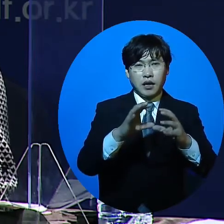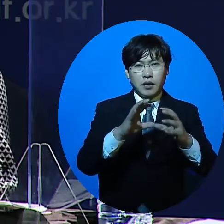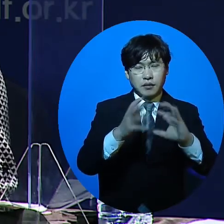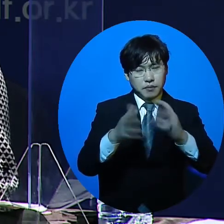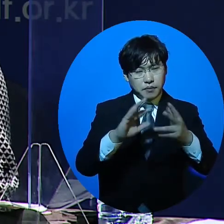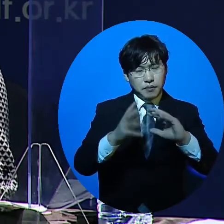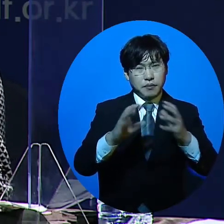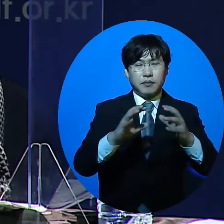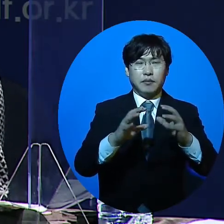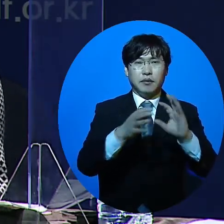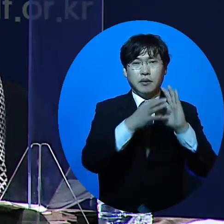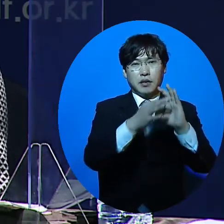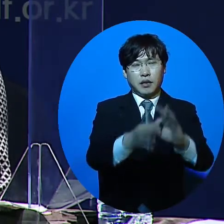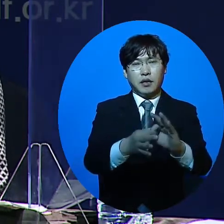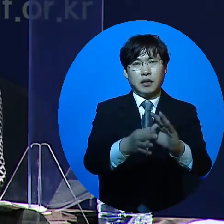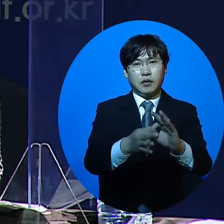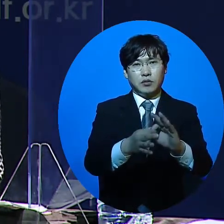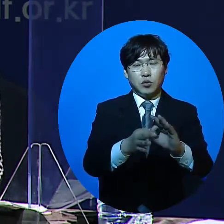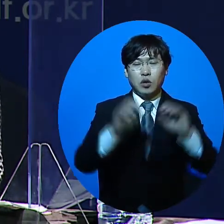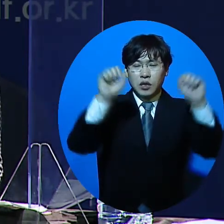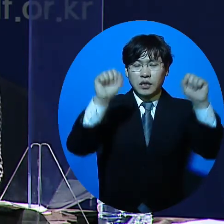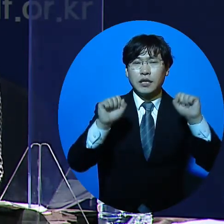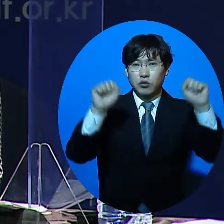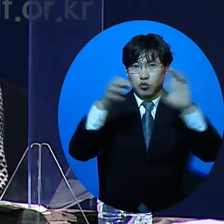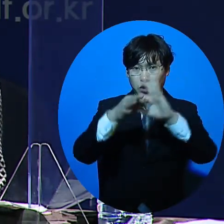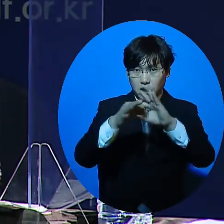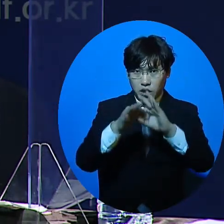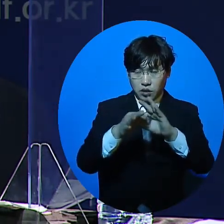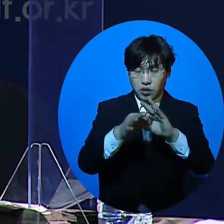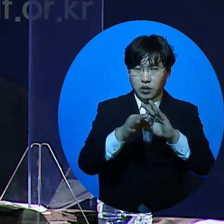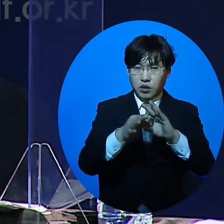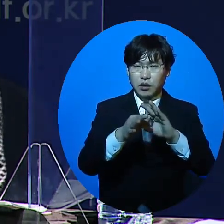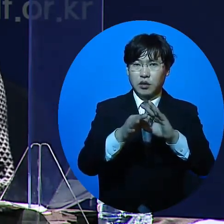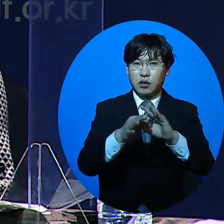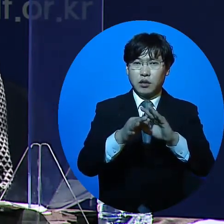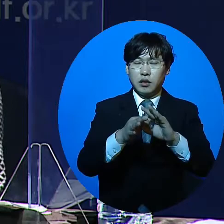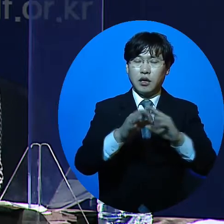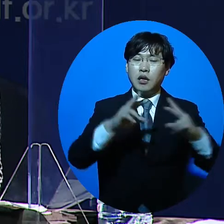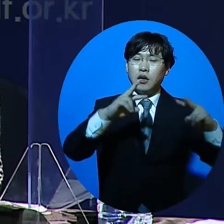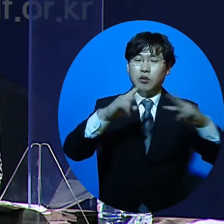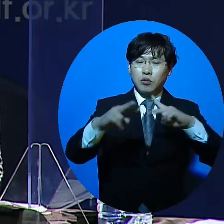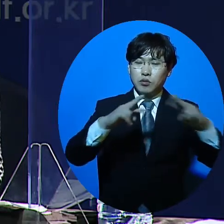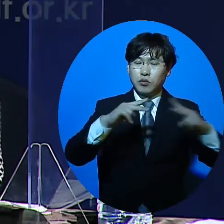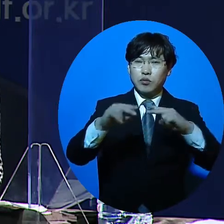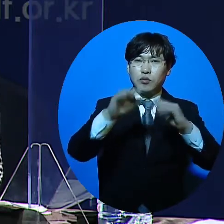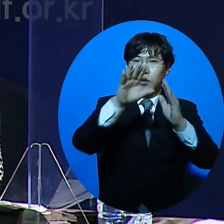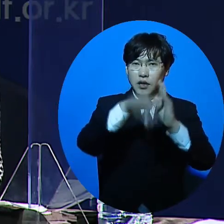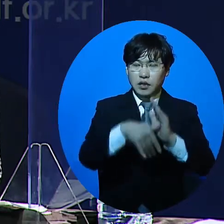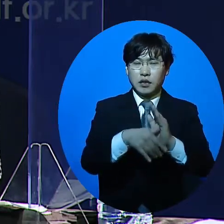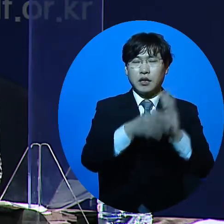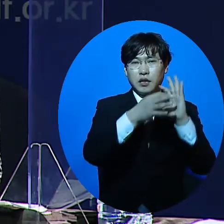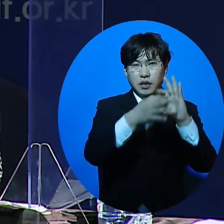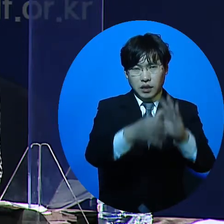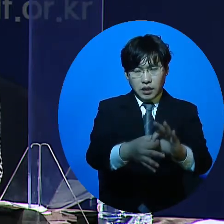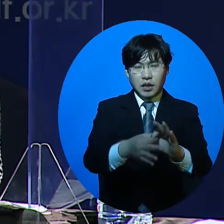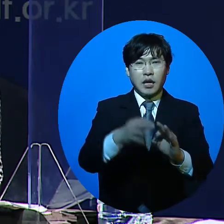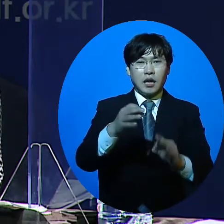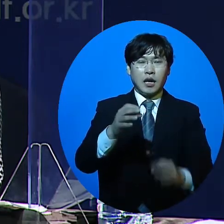장애인 체육에 관련된 어떤 논제들을 가지고 얘기하는 자리에서